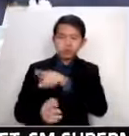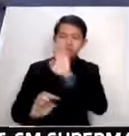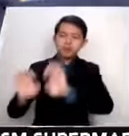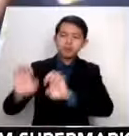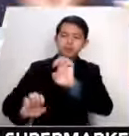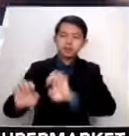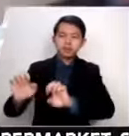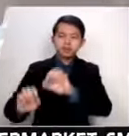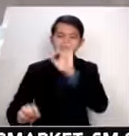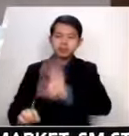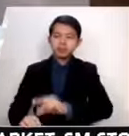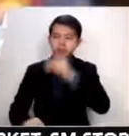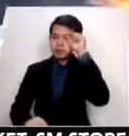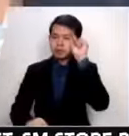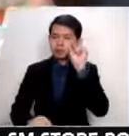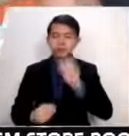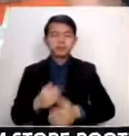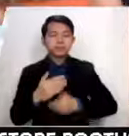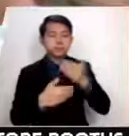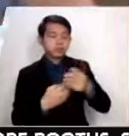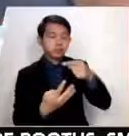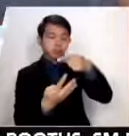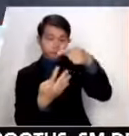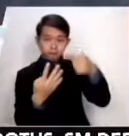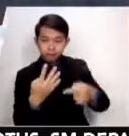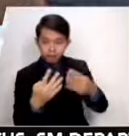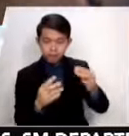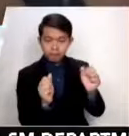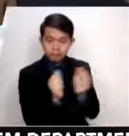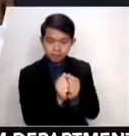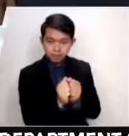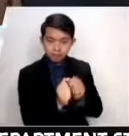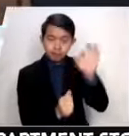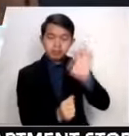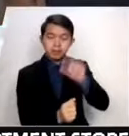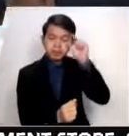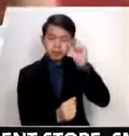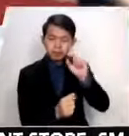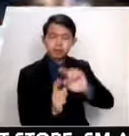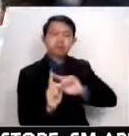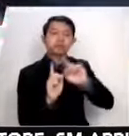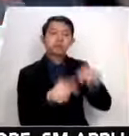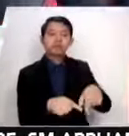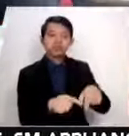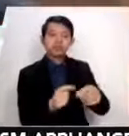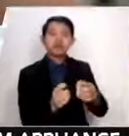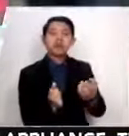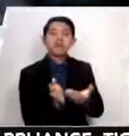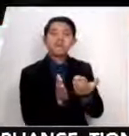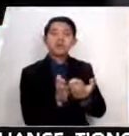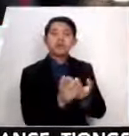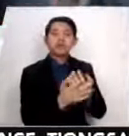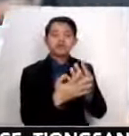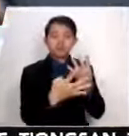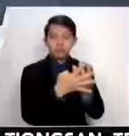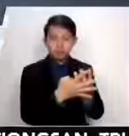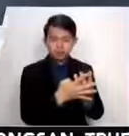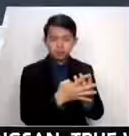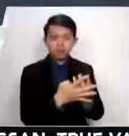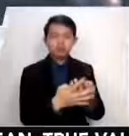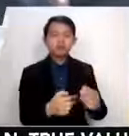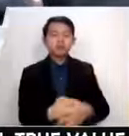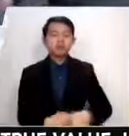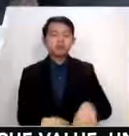apat na kapwa-akusado ni Kibuloy dinala na sa Pasig City Jail matapos iutos ng korte. Maghahain daw ang kampo ni Kibuloy ng motion